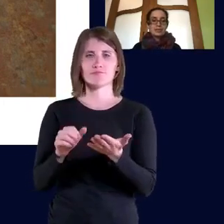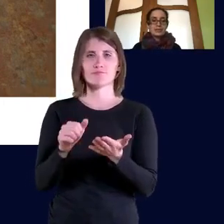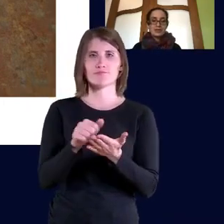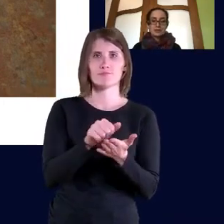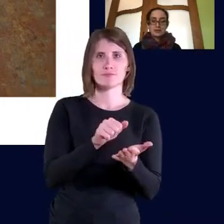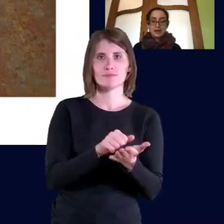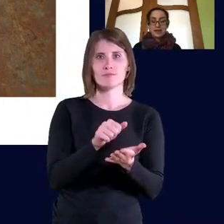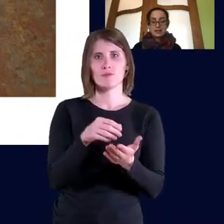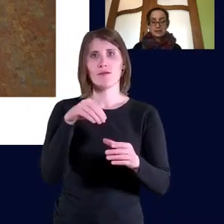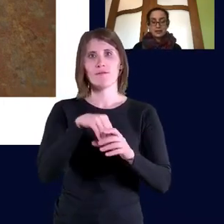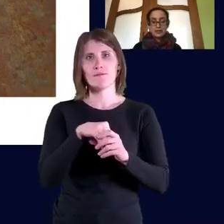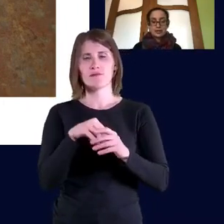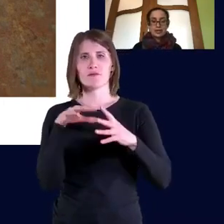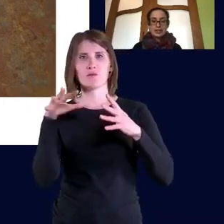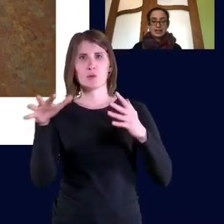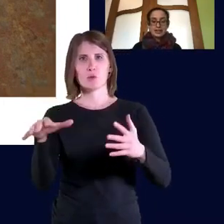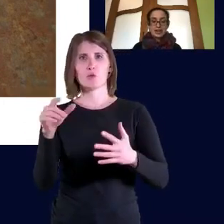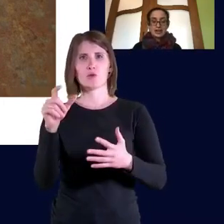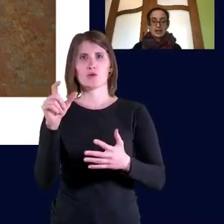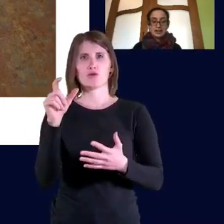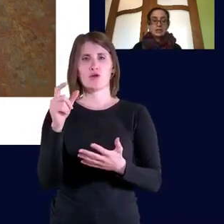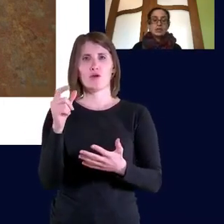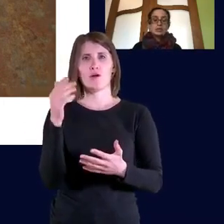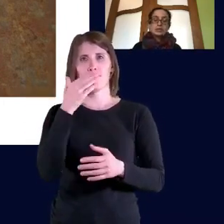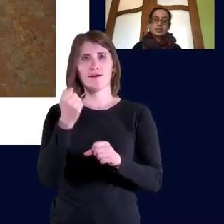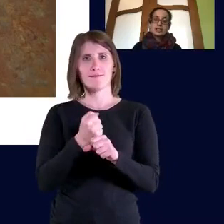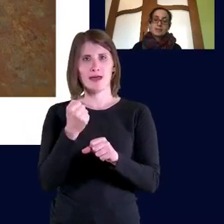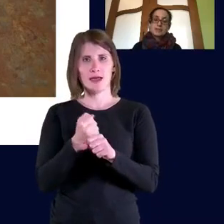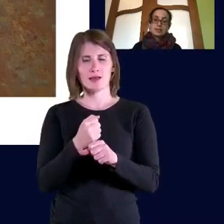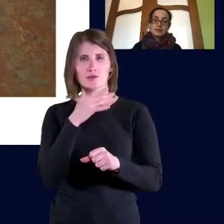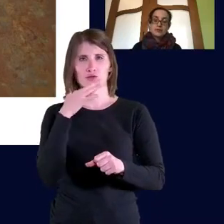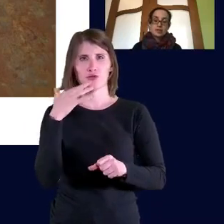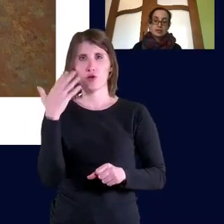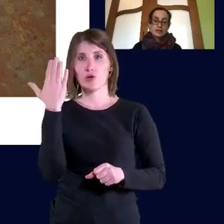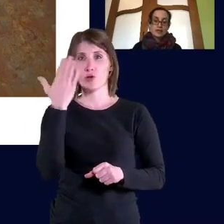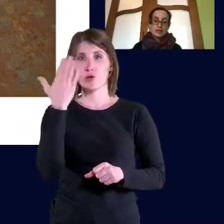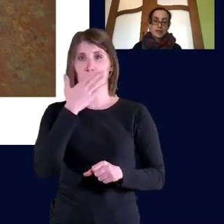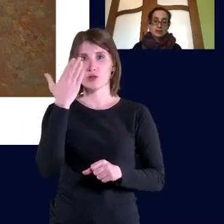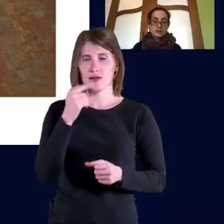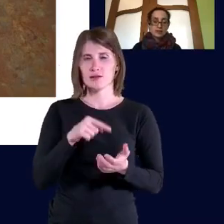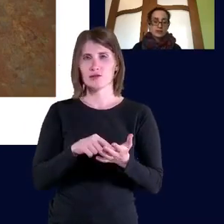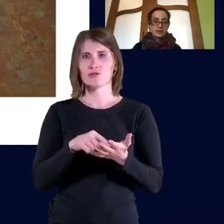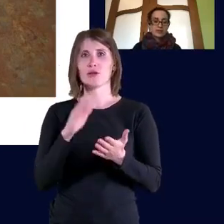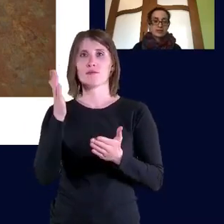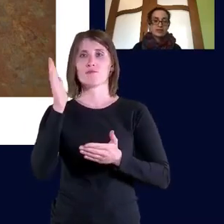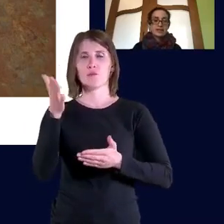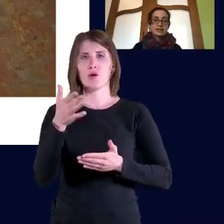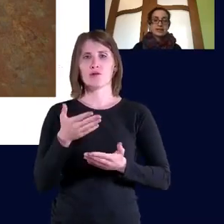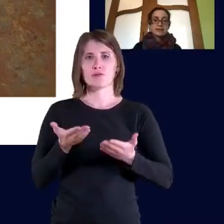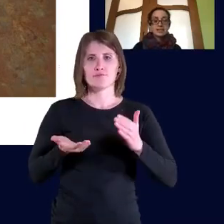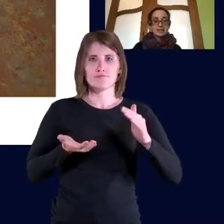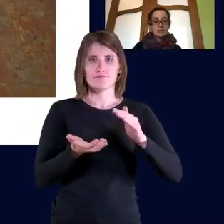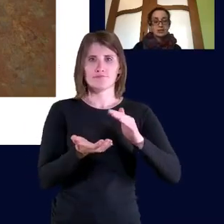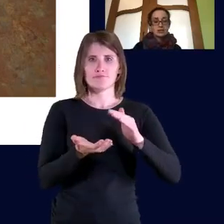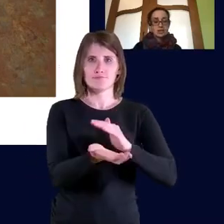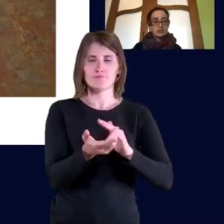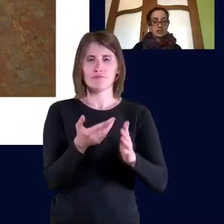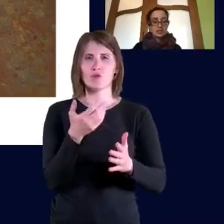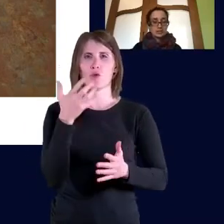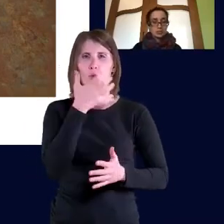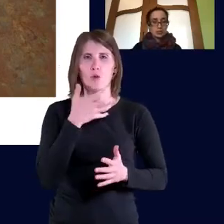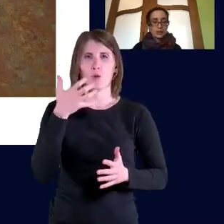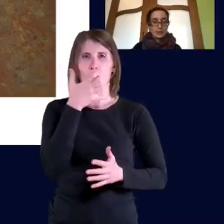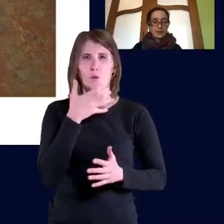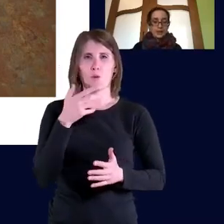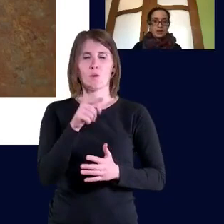duża zawartość węgla czyli w kolorze czarnym to wówczas przy wygrzewa prostej wyszukiwarce grafika to od